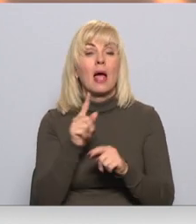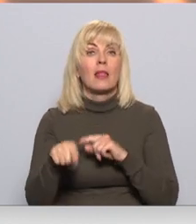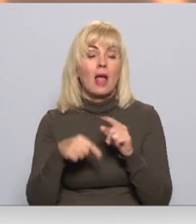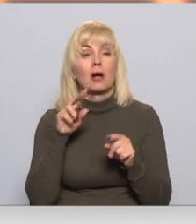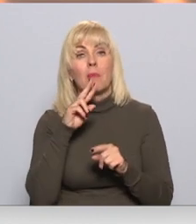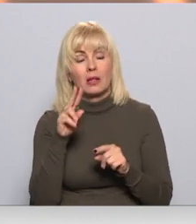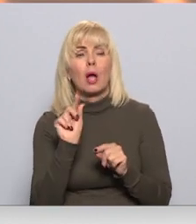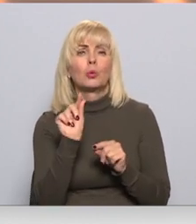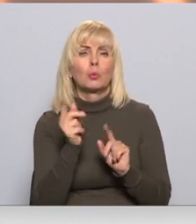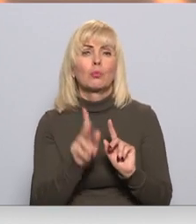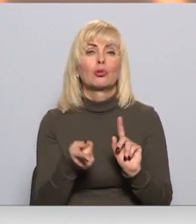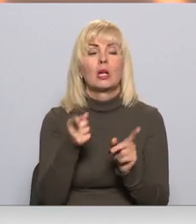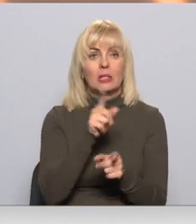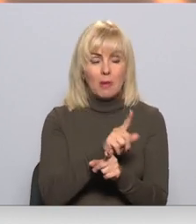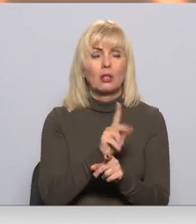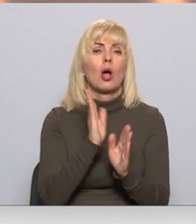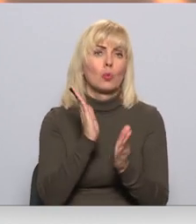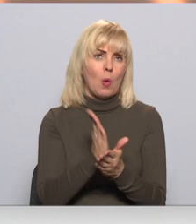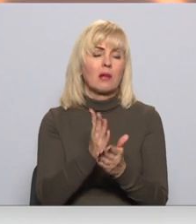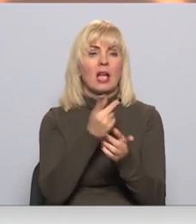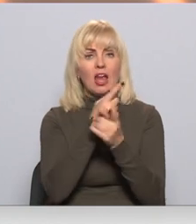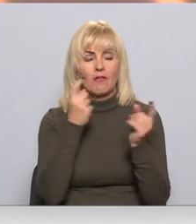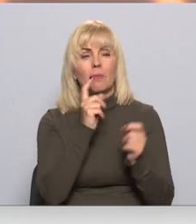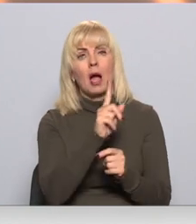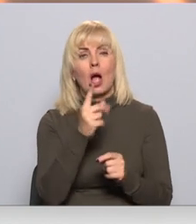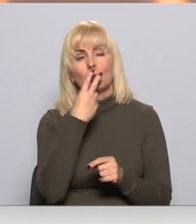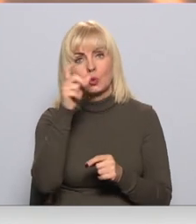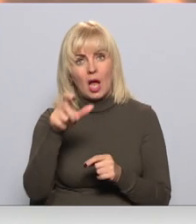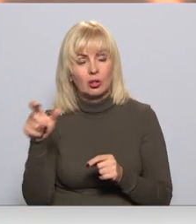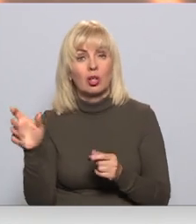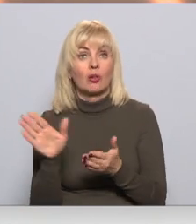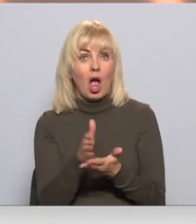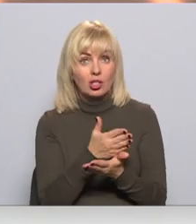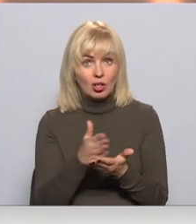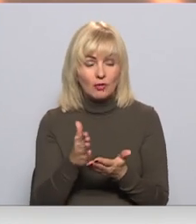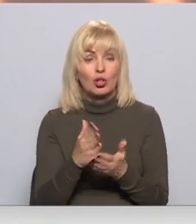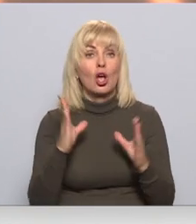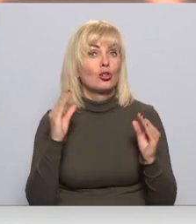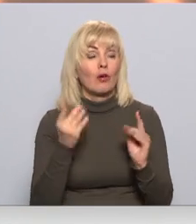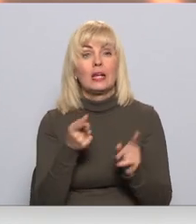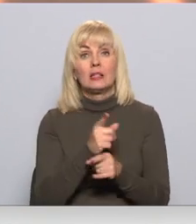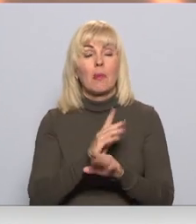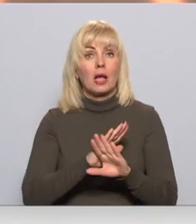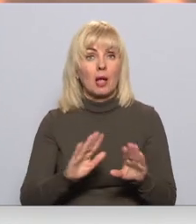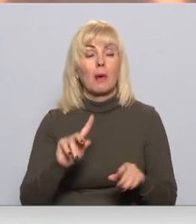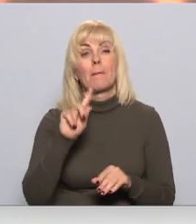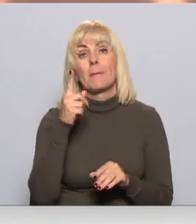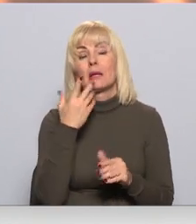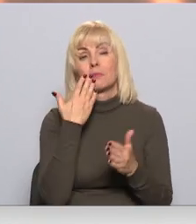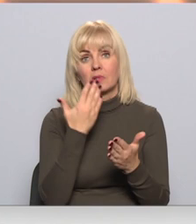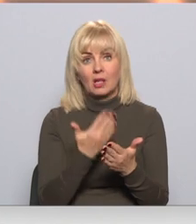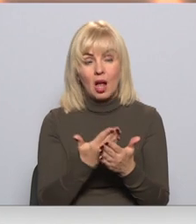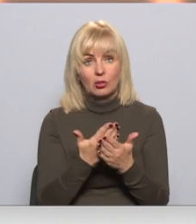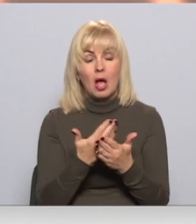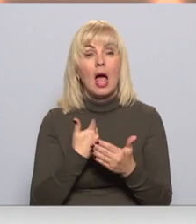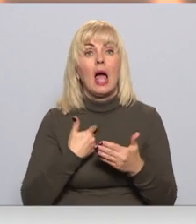jā, izmaiņas būs, bet mēs par tām informēsim katru skatītāju atsevišķi. Šovakar izmaiņa nebūs, tātad pirmizrāde